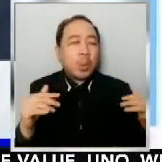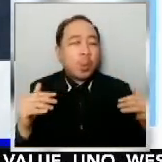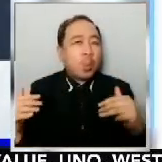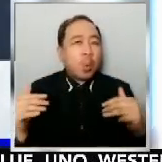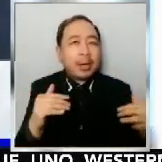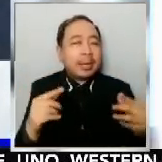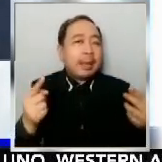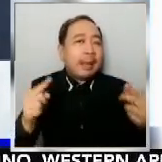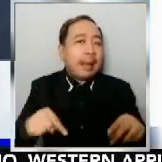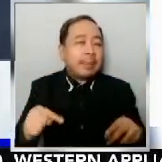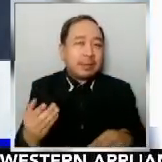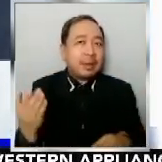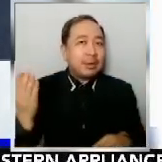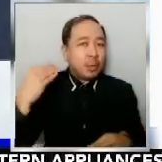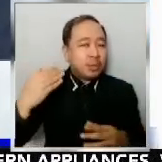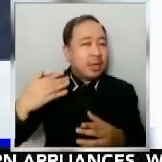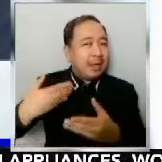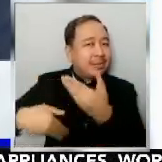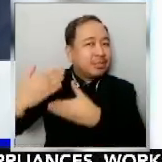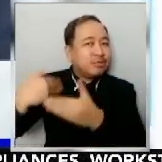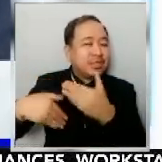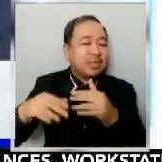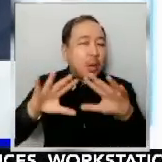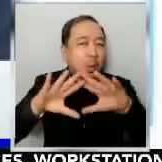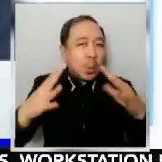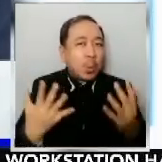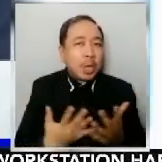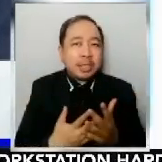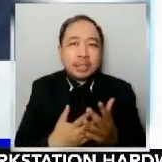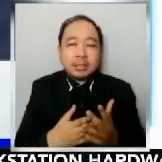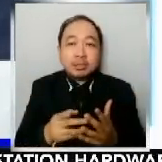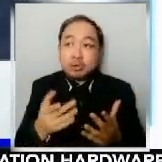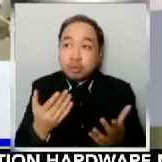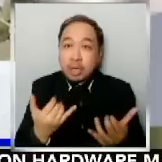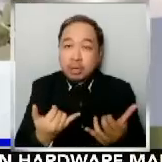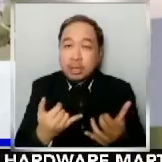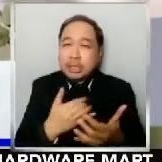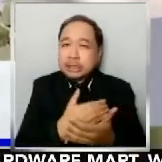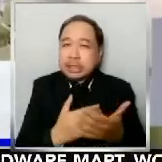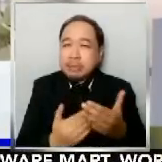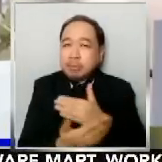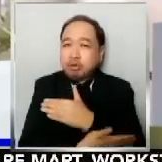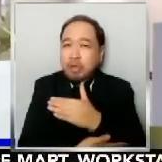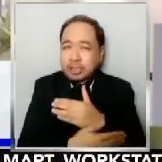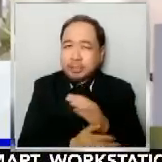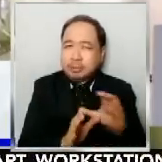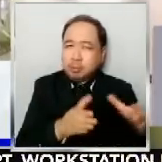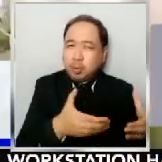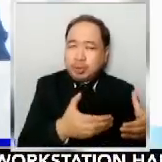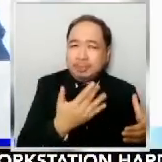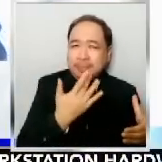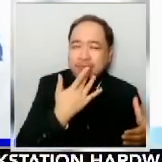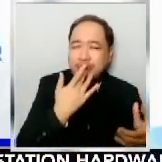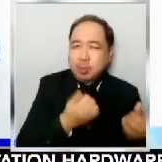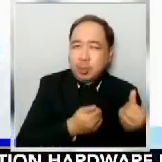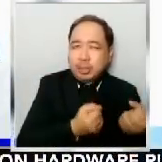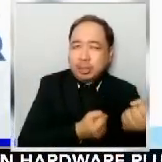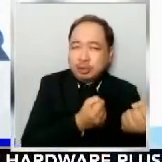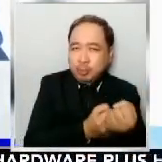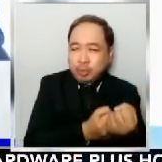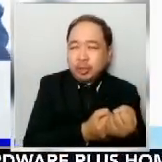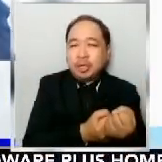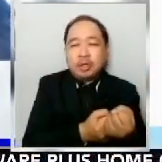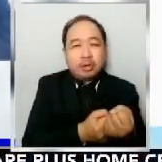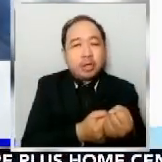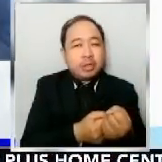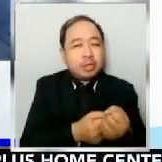sa kasaysayan ng mundo kung saan kinailangang mamili ng ilang bansa kung sila ba ay kakampi at magpapailalim